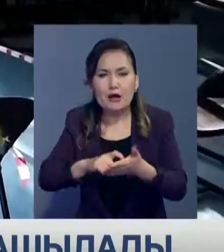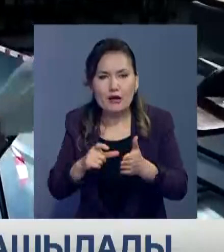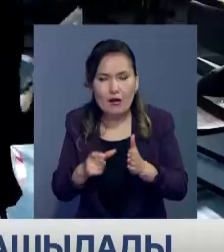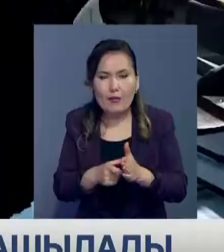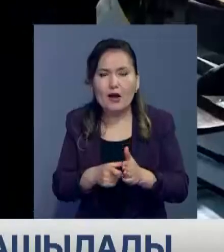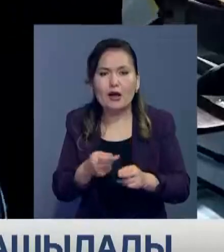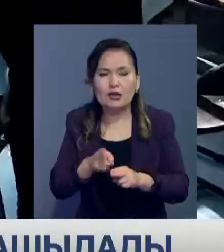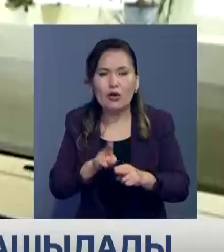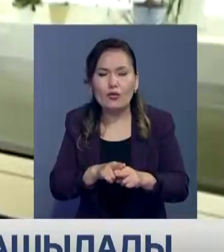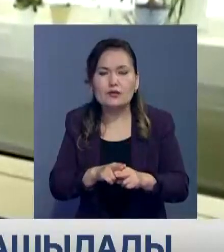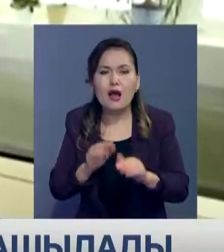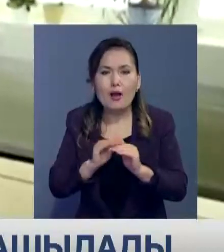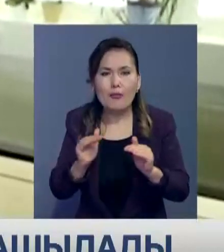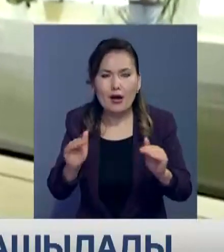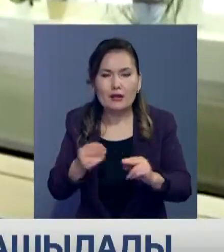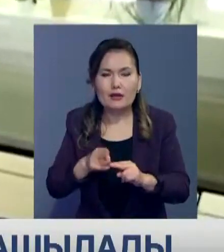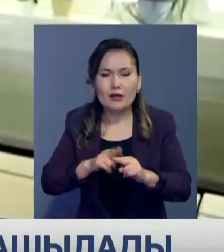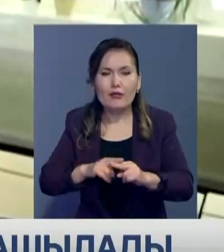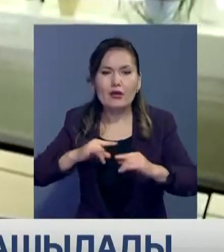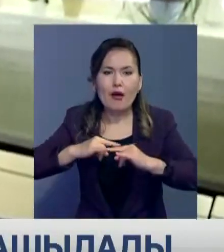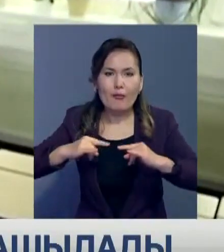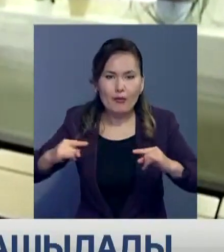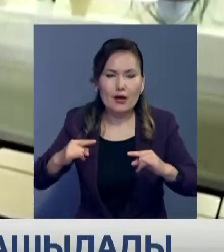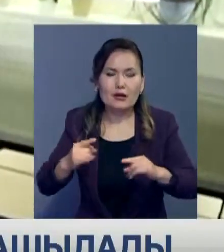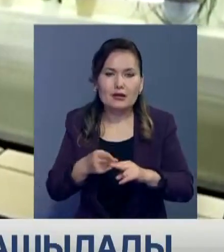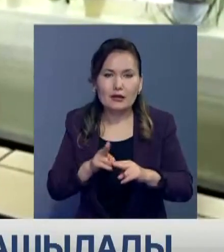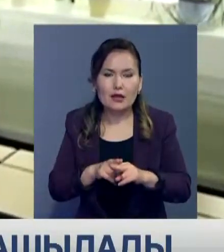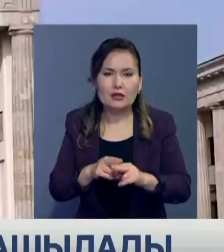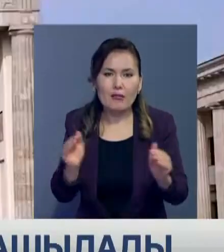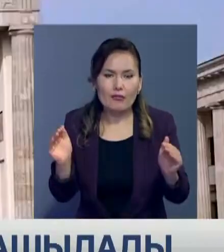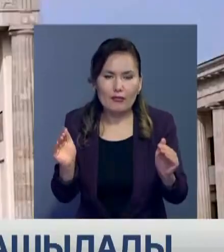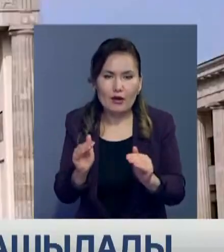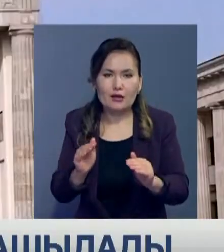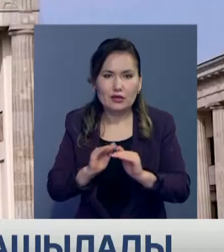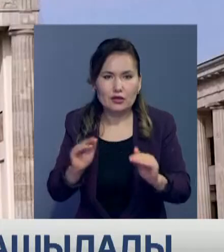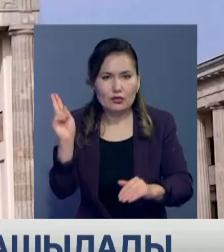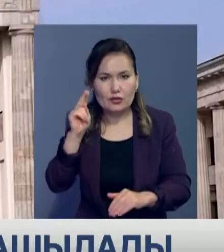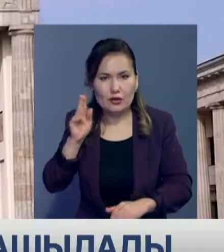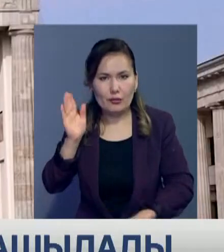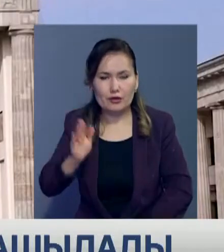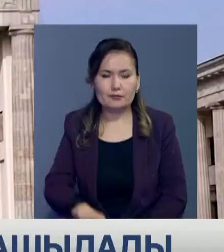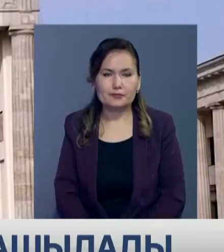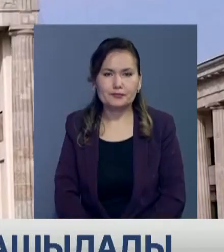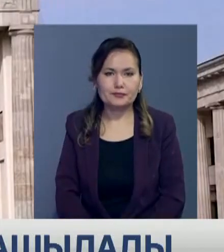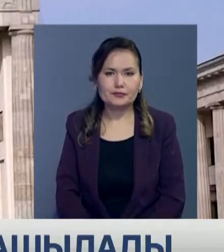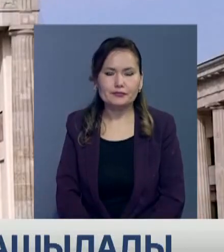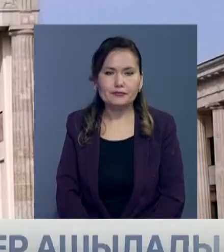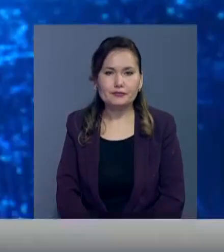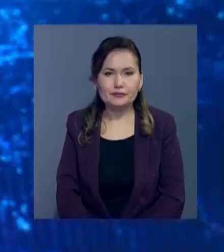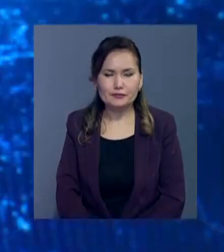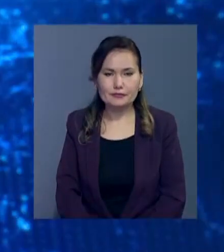арақашықтықты сақтап орналастырады. Жансұлу Дүйсенәлі, Шолпан Найманбаева, Милослав Лавриновский, Хабар 24, Германия.